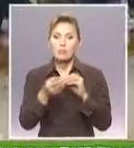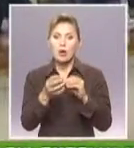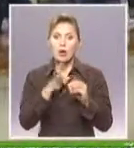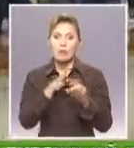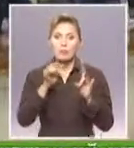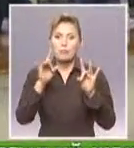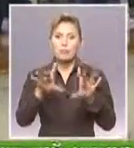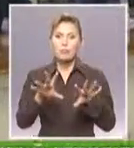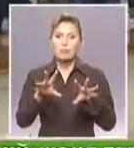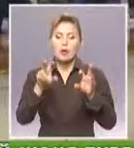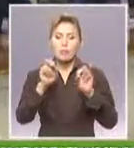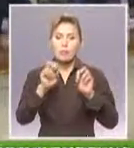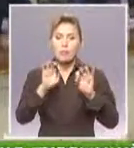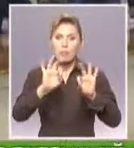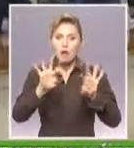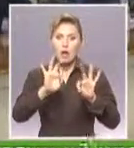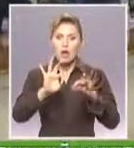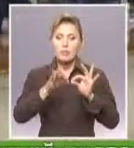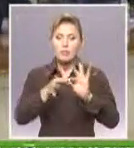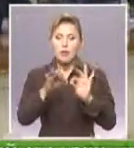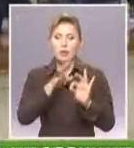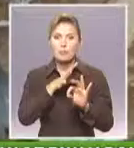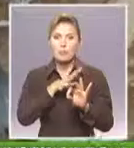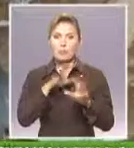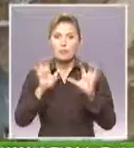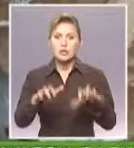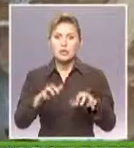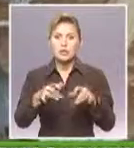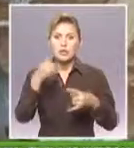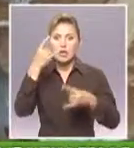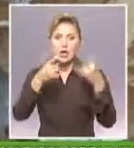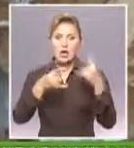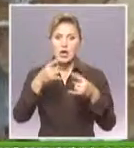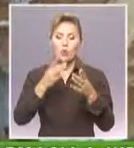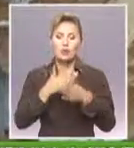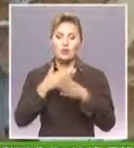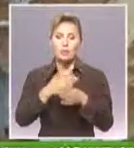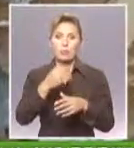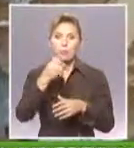Үмбетәлі Меймеш, Фариза Шамши, Бауыржан Қажықанов, президент телерадио кешенінің көмегімен, Астана.